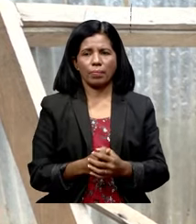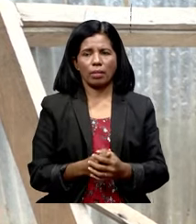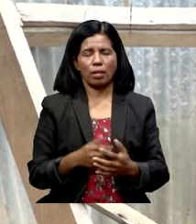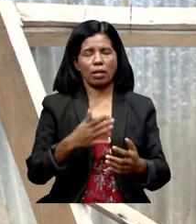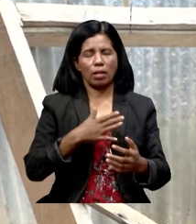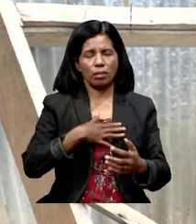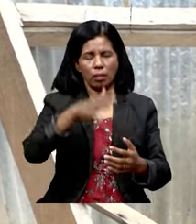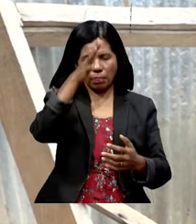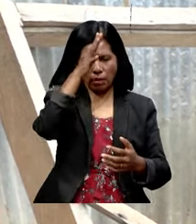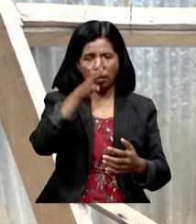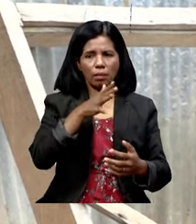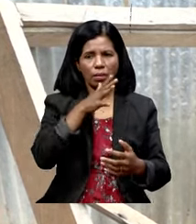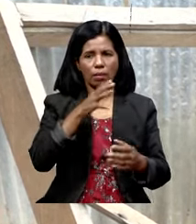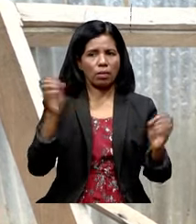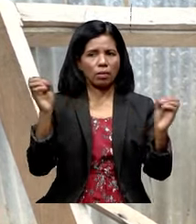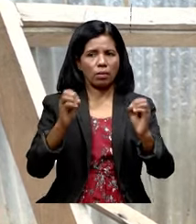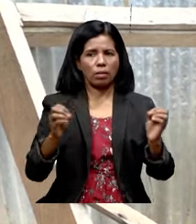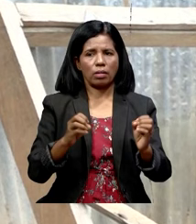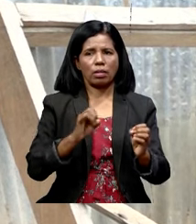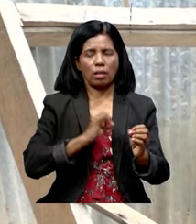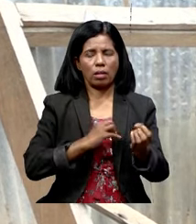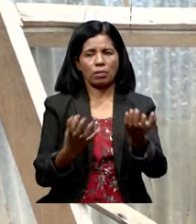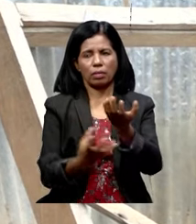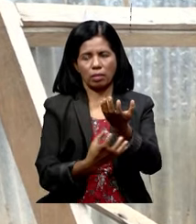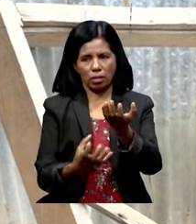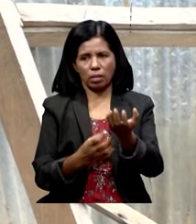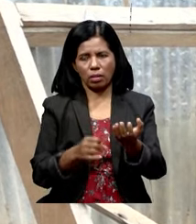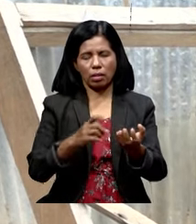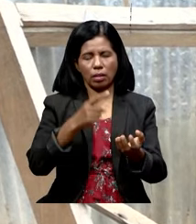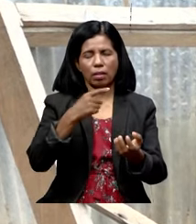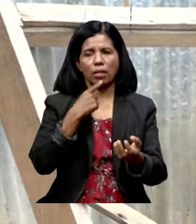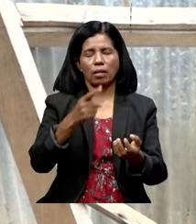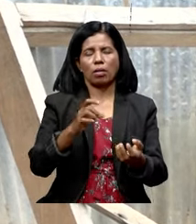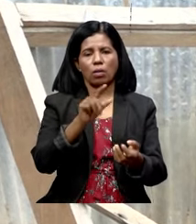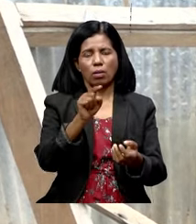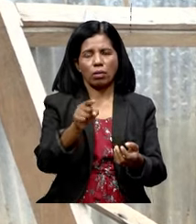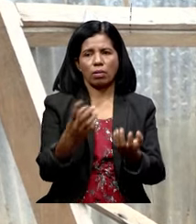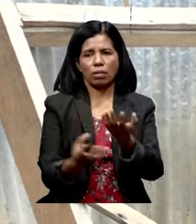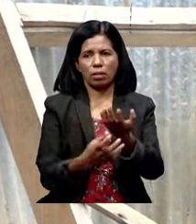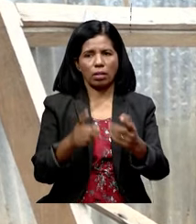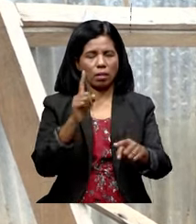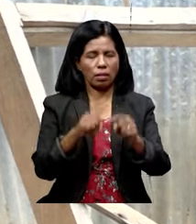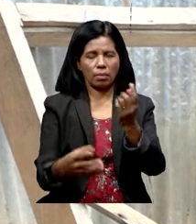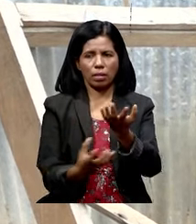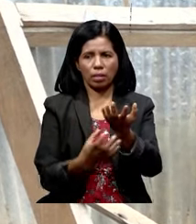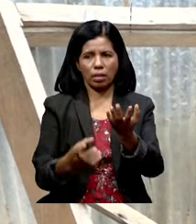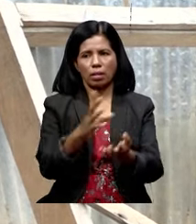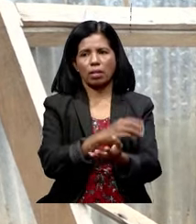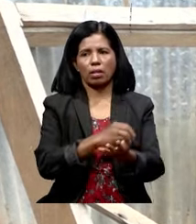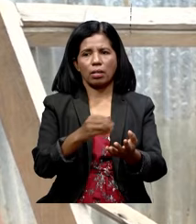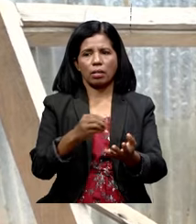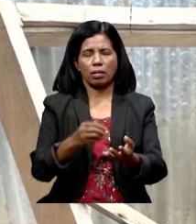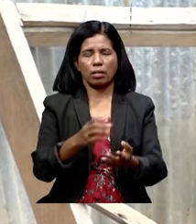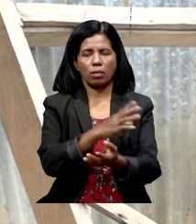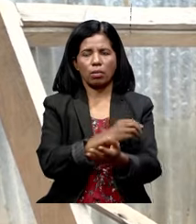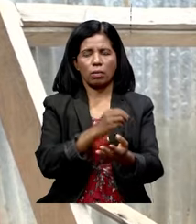hauna pasir mak lakui fo hau tein. Dan hau tein dan oleh bele tein lah, o sidi bibi maten